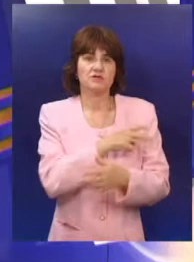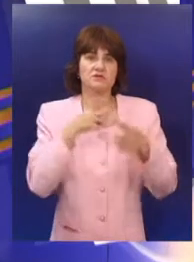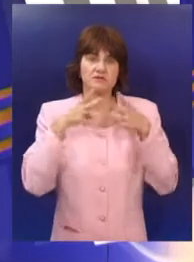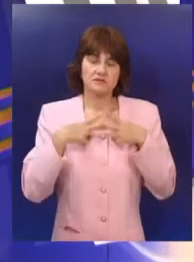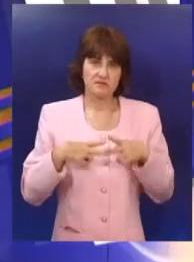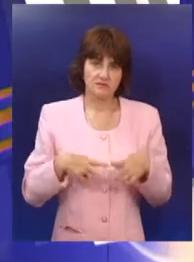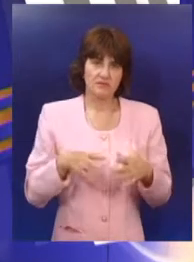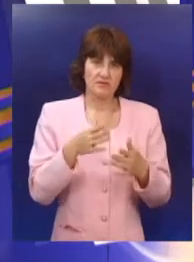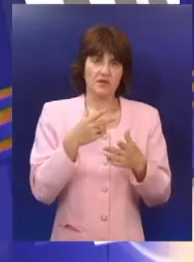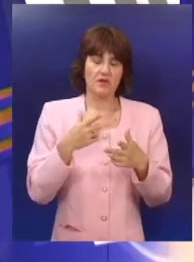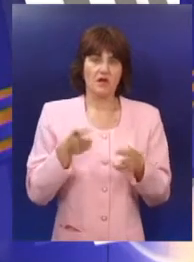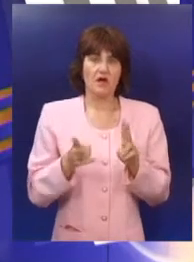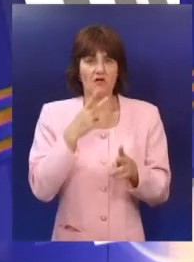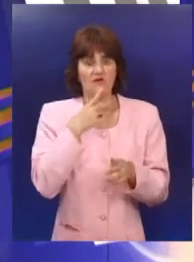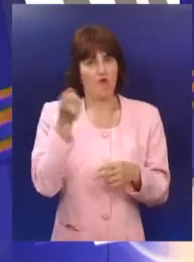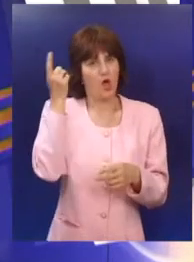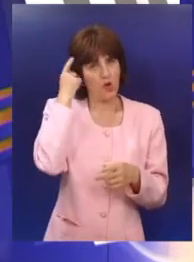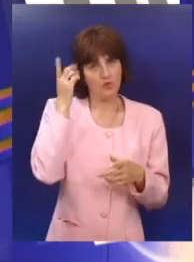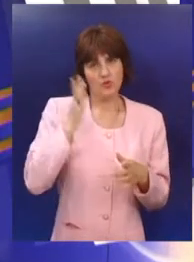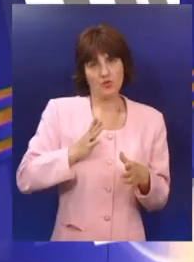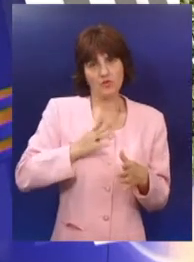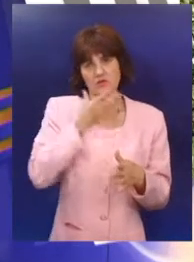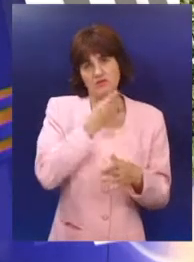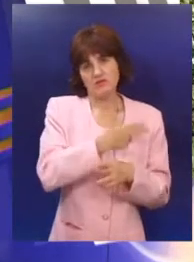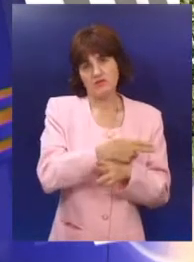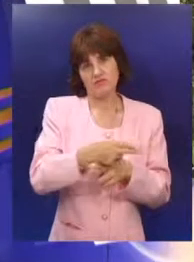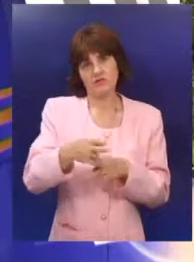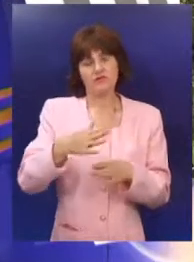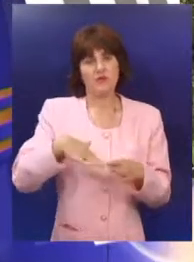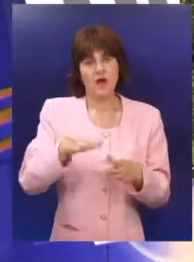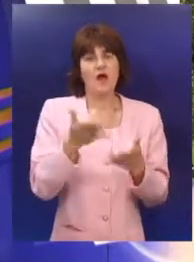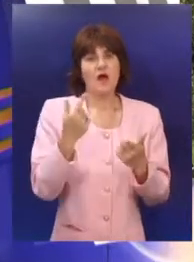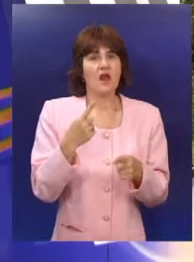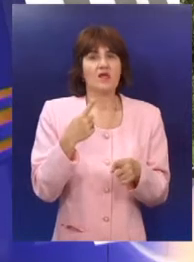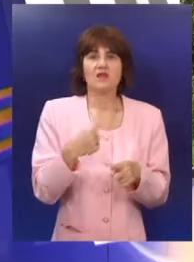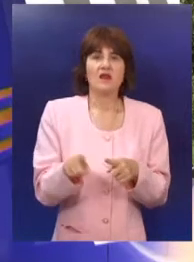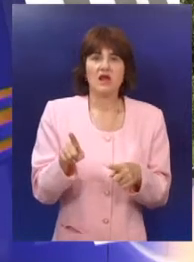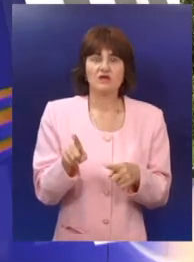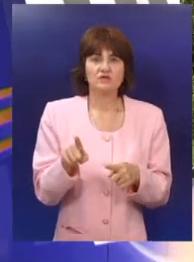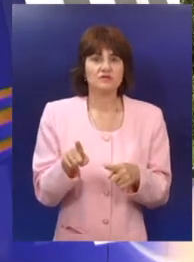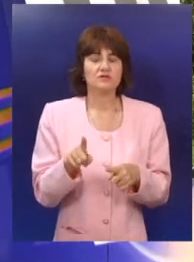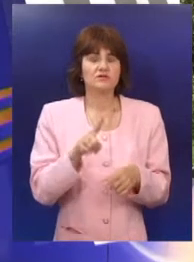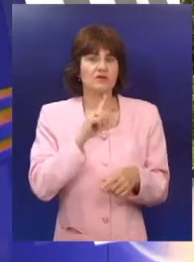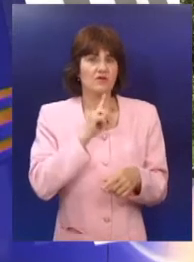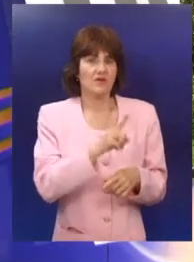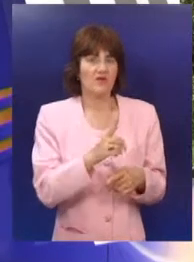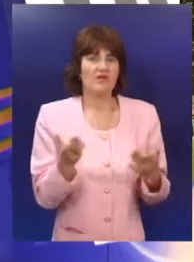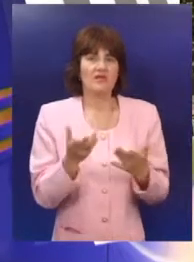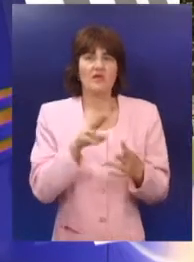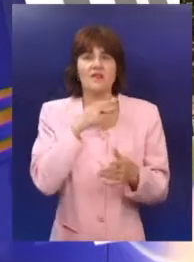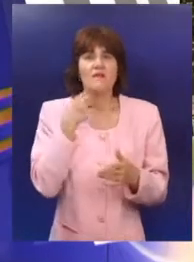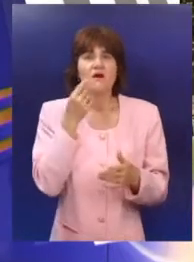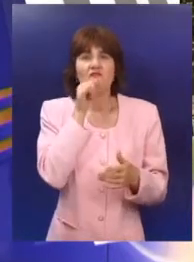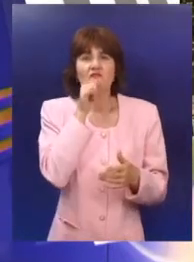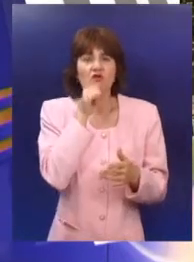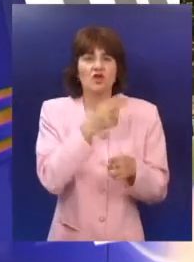odmore na jedan primjeran, jedan kulturni lep način. Ono što Paliću nedostaje, po rečima oni koji se bave turizmom, jeste akva